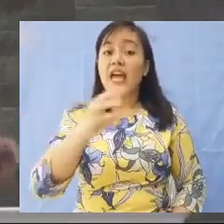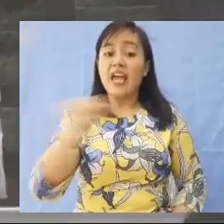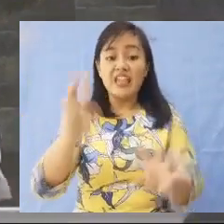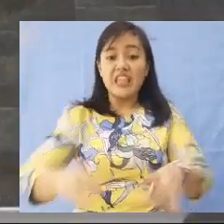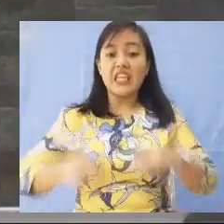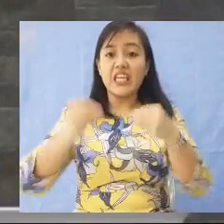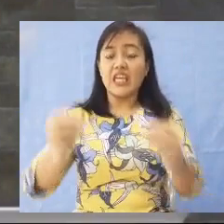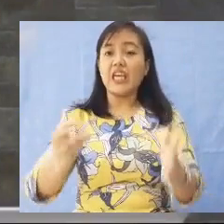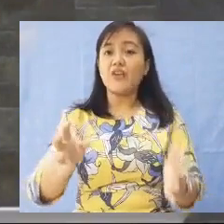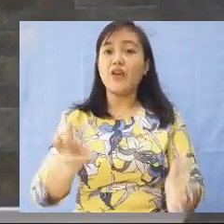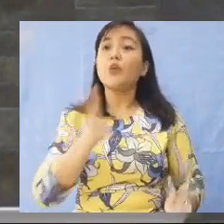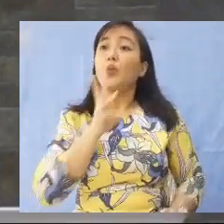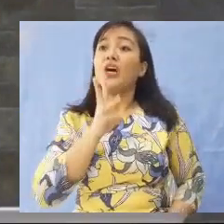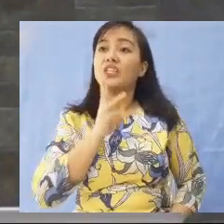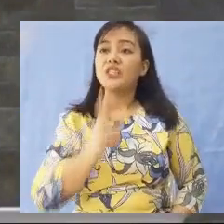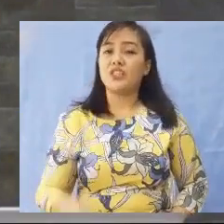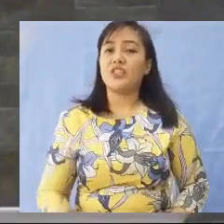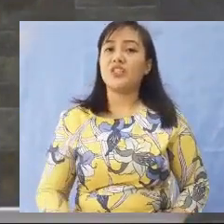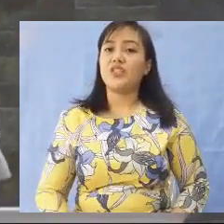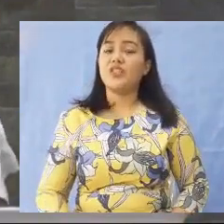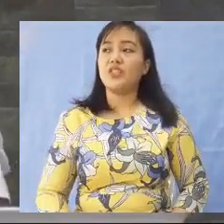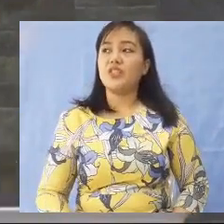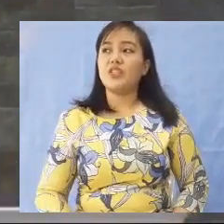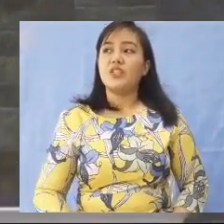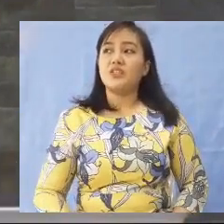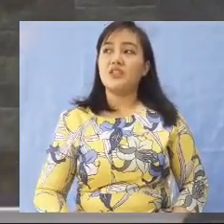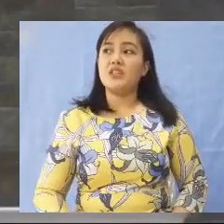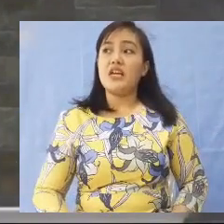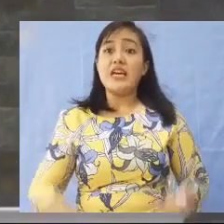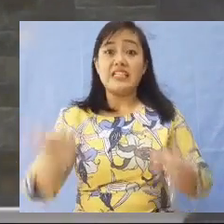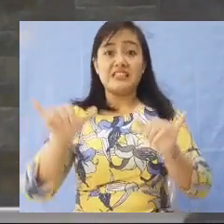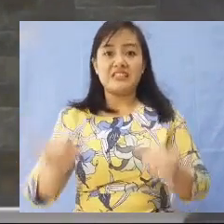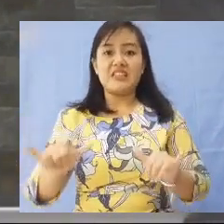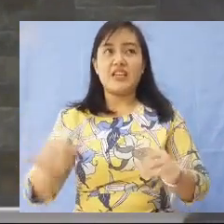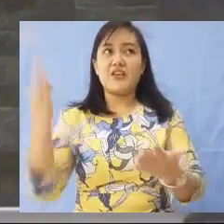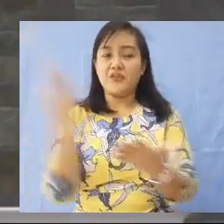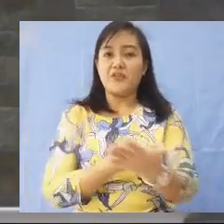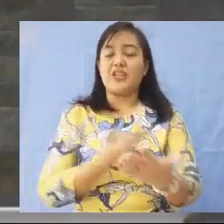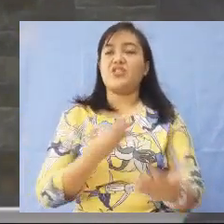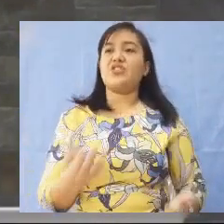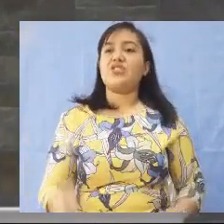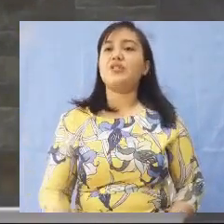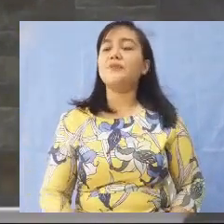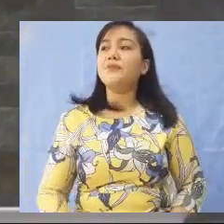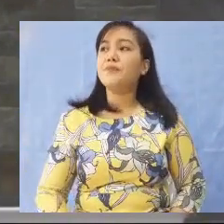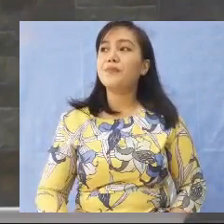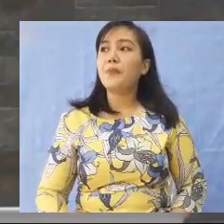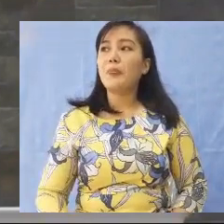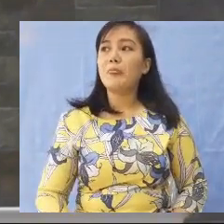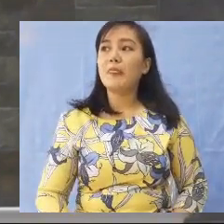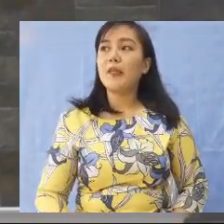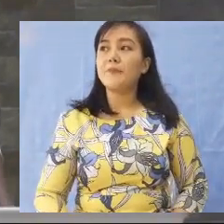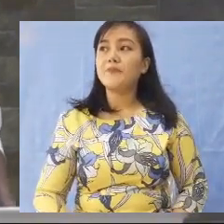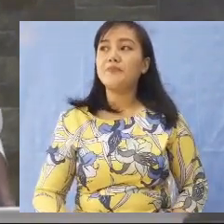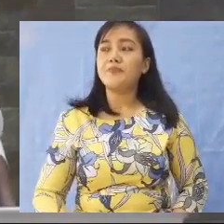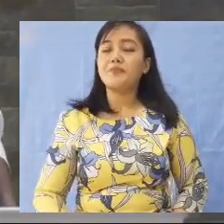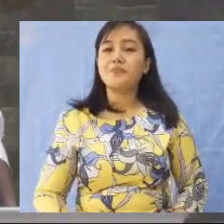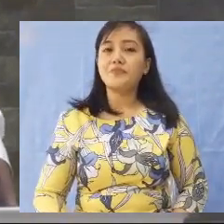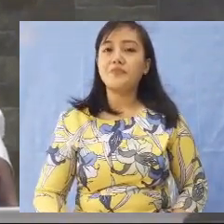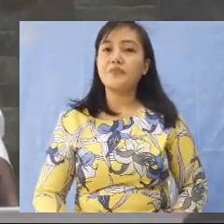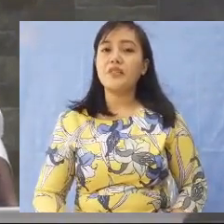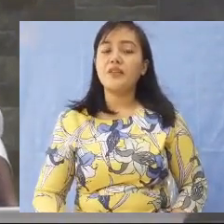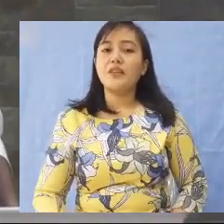Kukonti na lang, siguro isa o dalawang dangkal na lang ang naiwan. Pero mga kapatid, yung ugat niya nakabaon pa rin sa